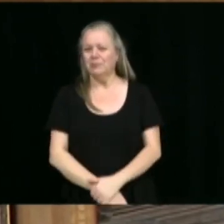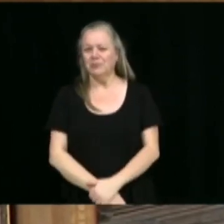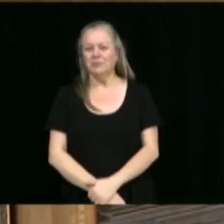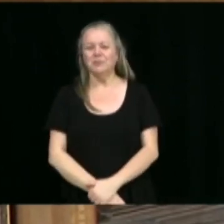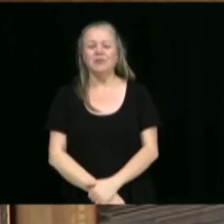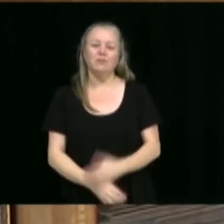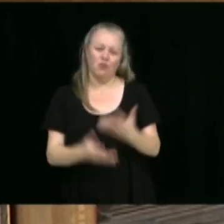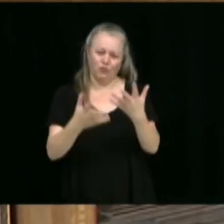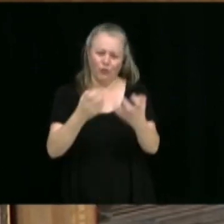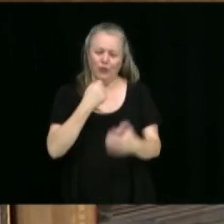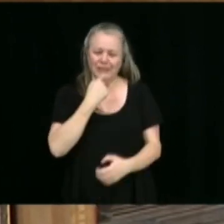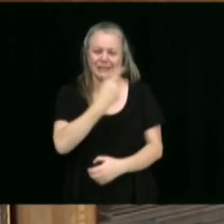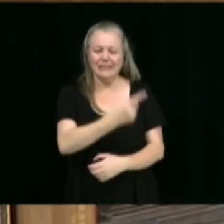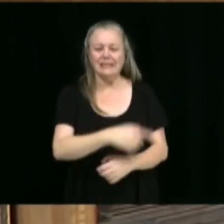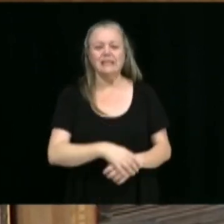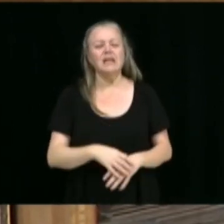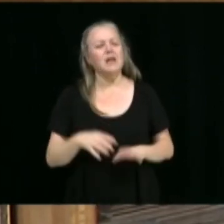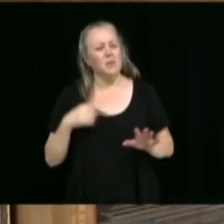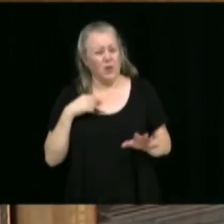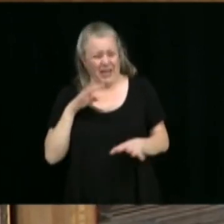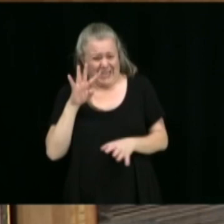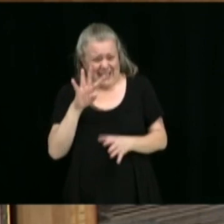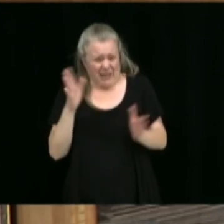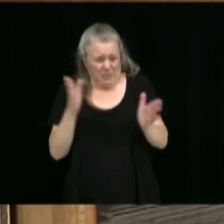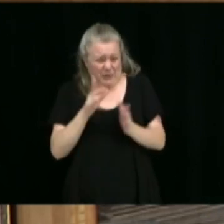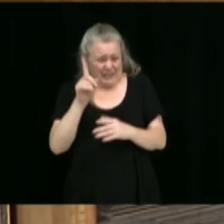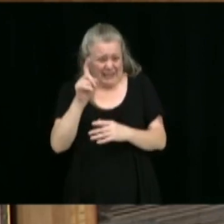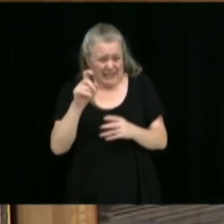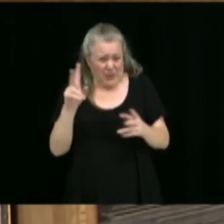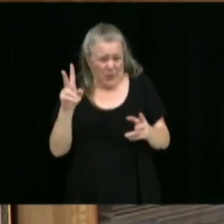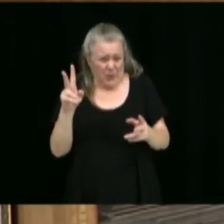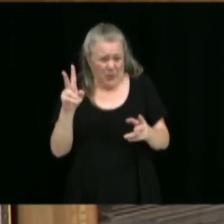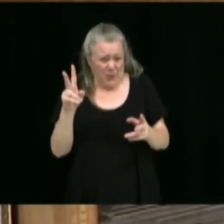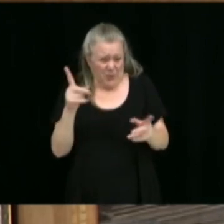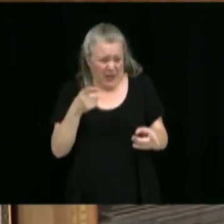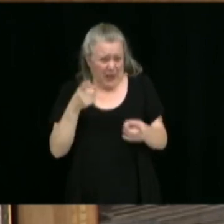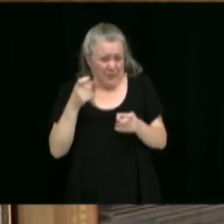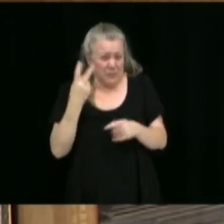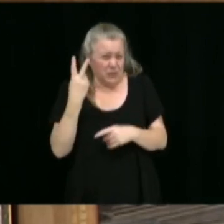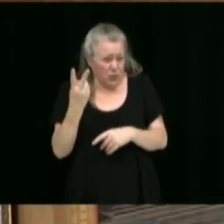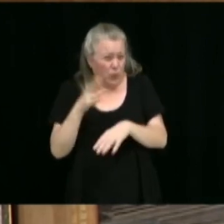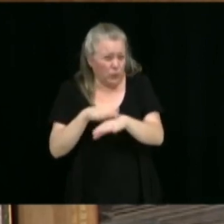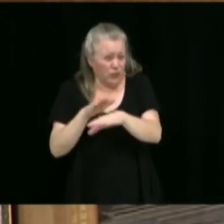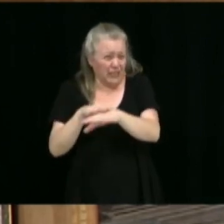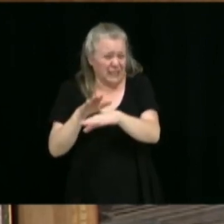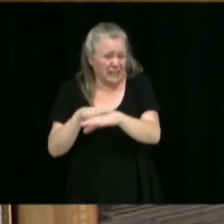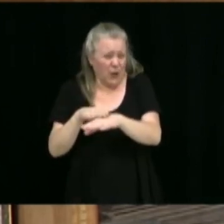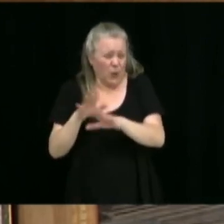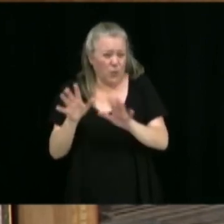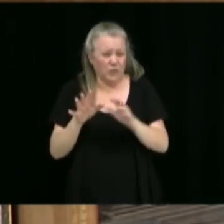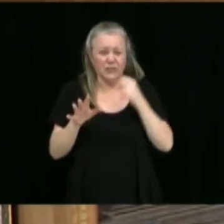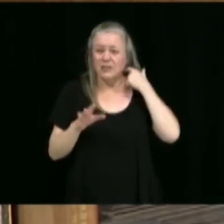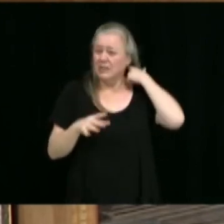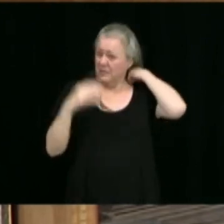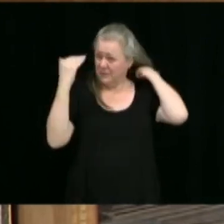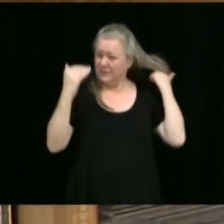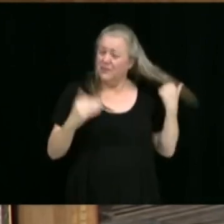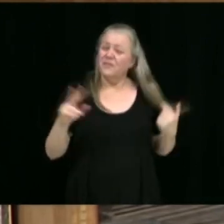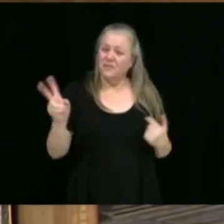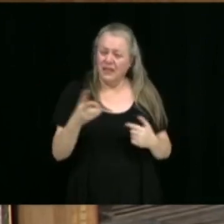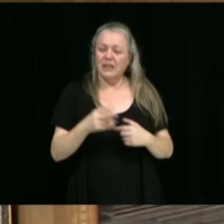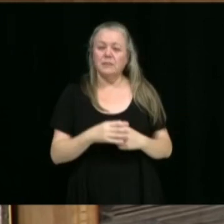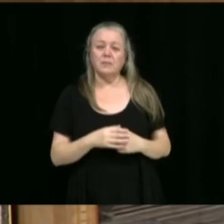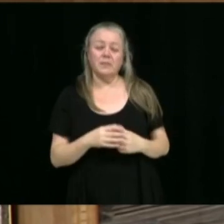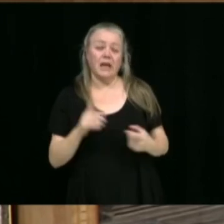je voulais vous le mentionner. Merci. J'ai 4 petites questions rapides, puis j'ai 2 suggestions qui vont être un petit peu plus longues, là, mais je vais aller avec les 4 questions